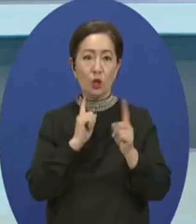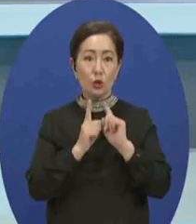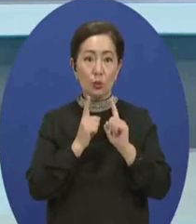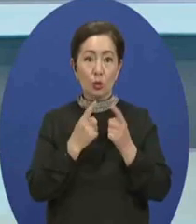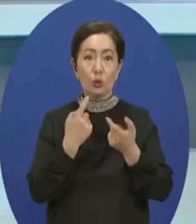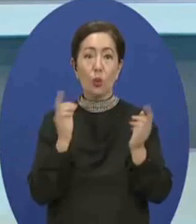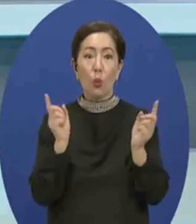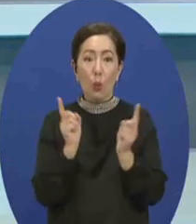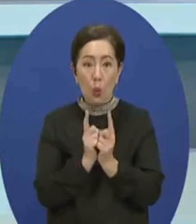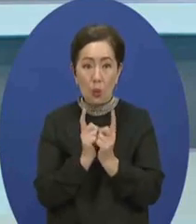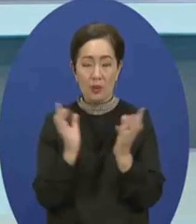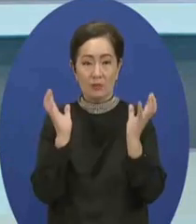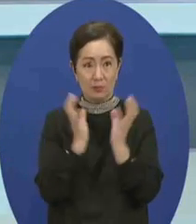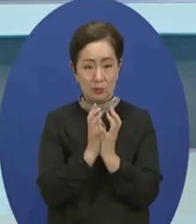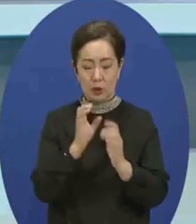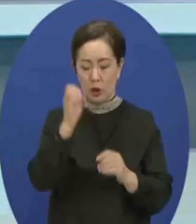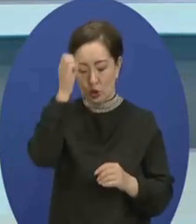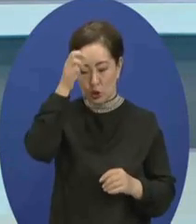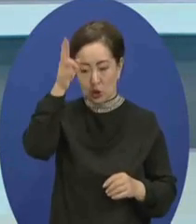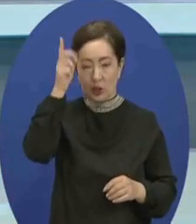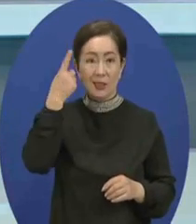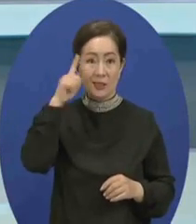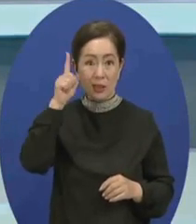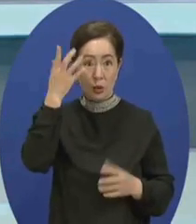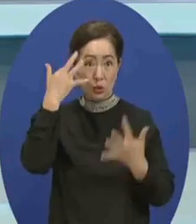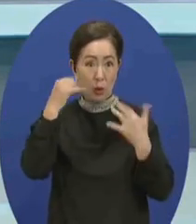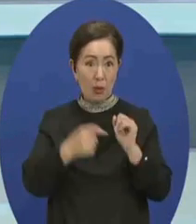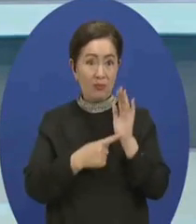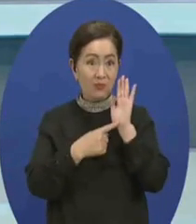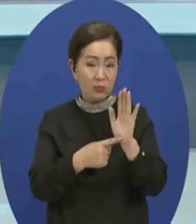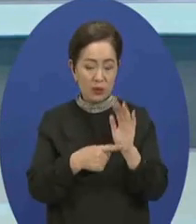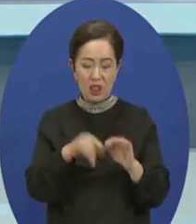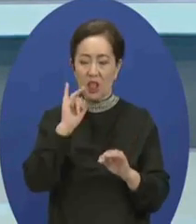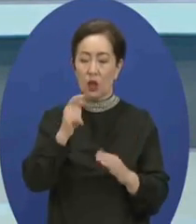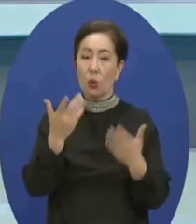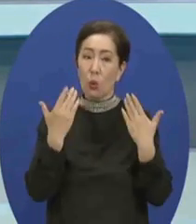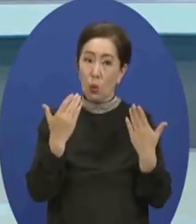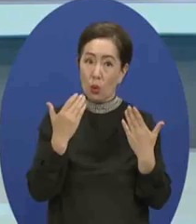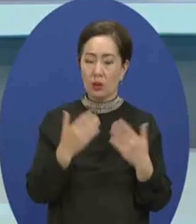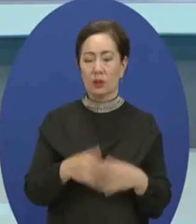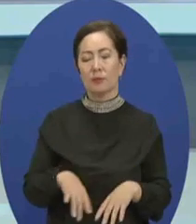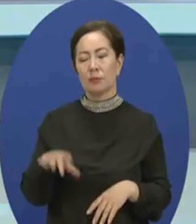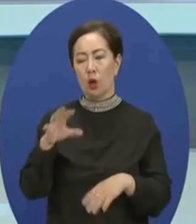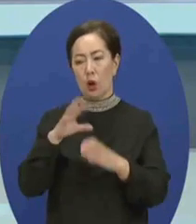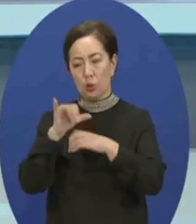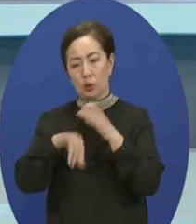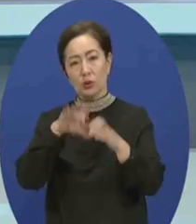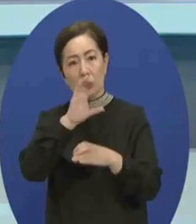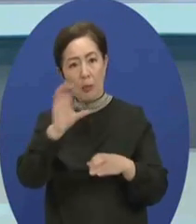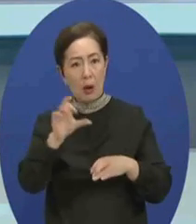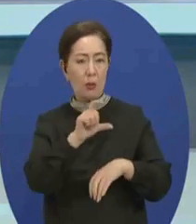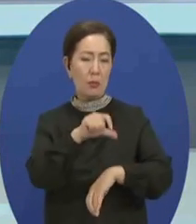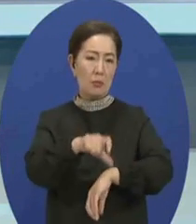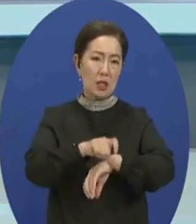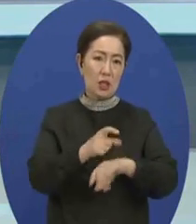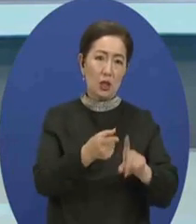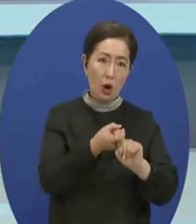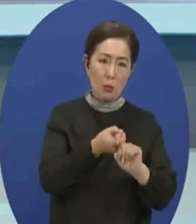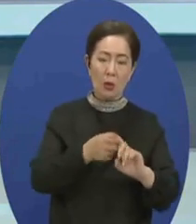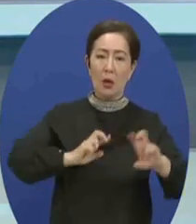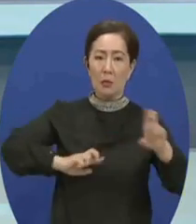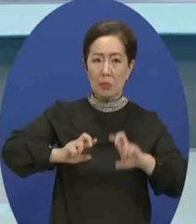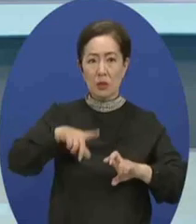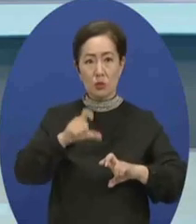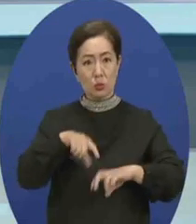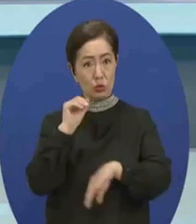Улсын ерөнхийлөгч хүргэсгэхийн санаачлалаар зохион байгуулж, улсын хурал, ерөнхийлөгч, засгийн газрын институцууд болон олон улсын байгууллагууд, мэргэжлийн холбоод, бизнес эрхлэгчдийн